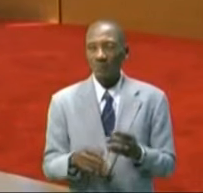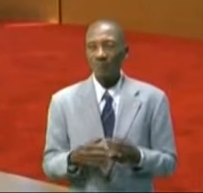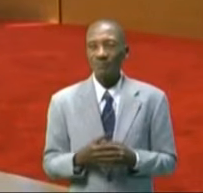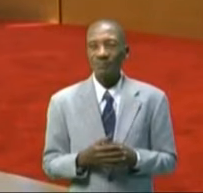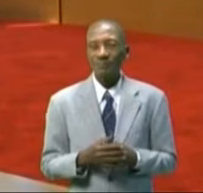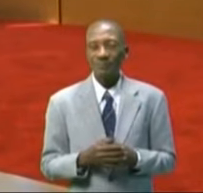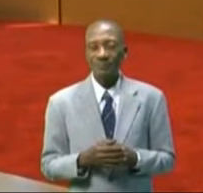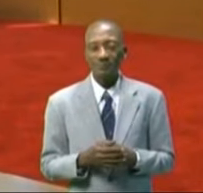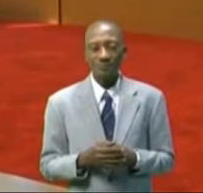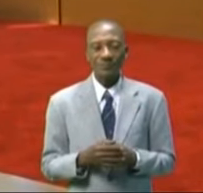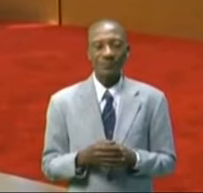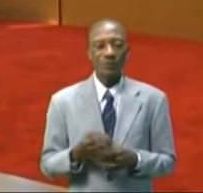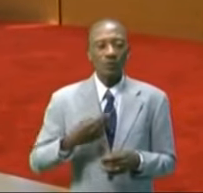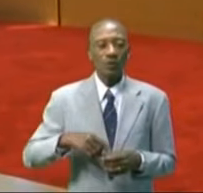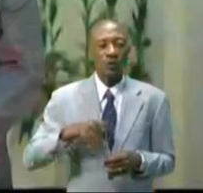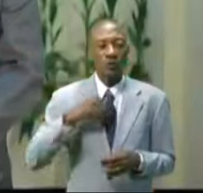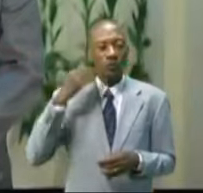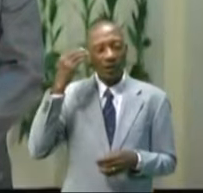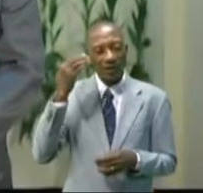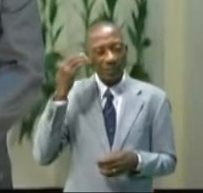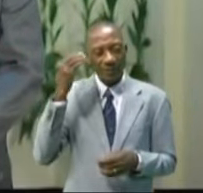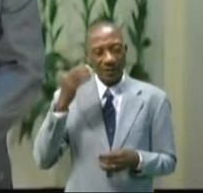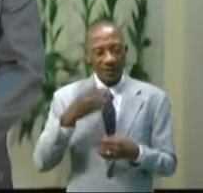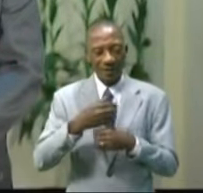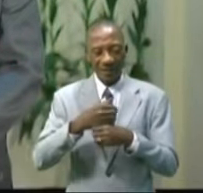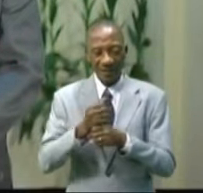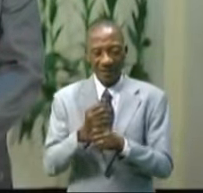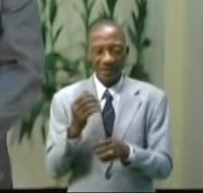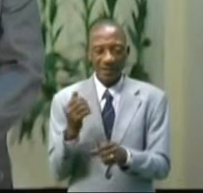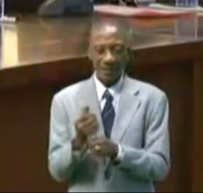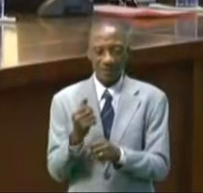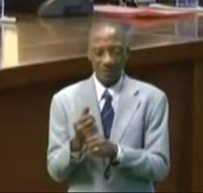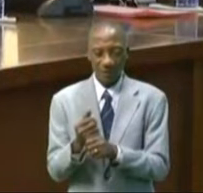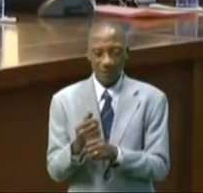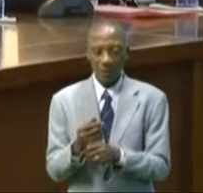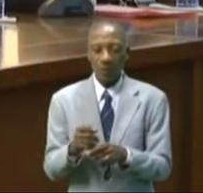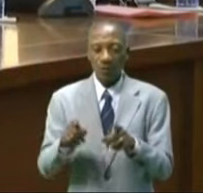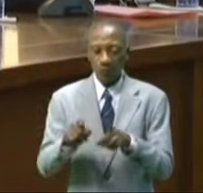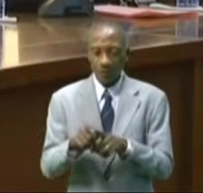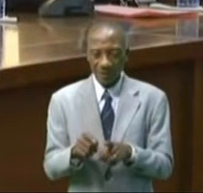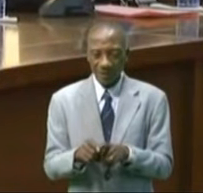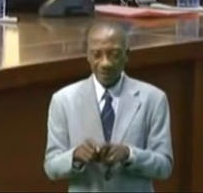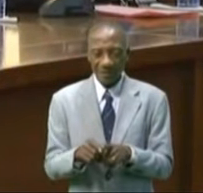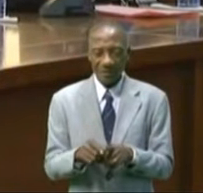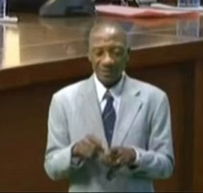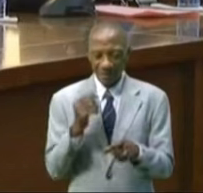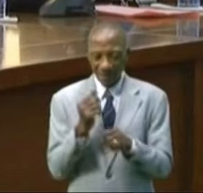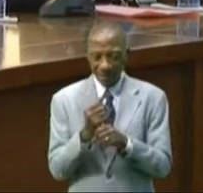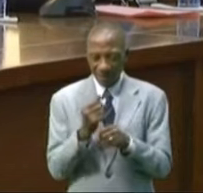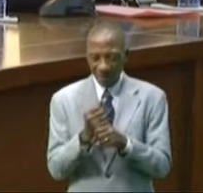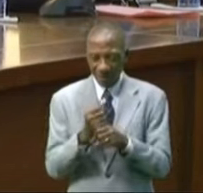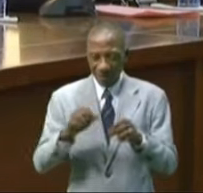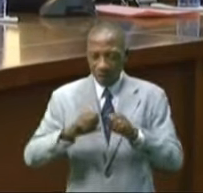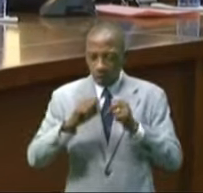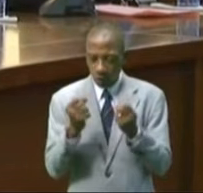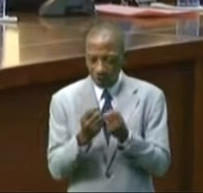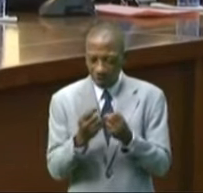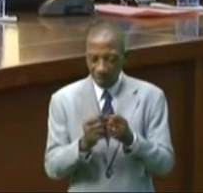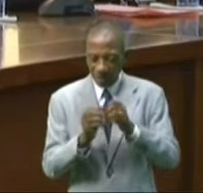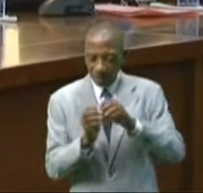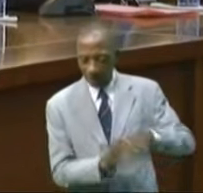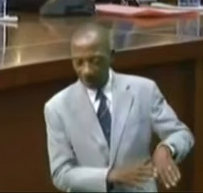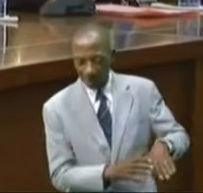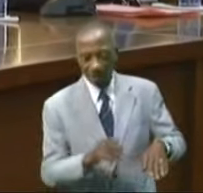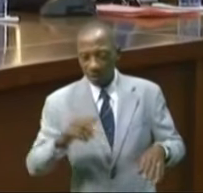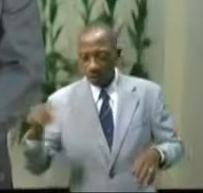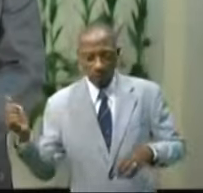espérer créer les emplois et négliger les emplois existants. Et l'ANEP a besoin de l'accompagnement et du soutien